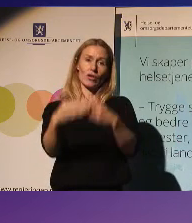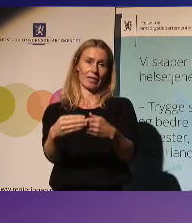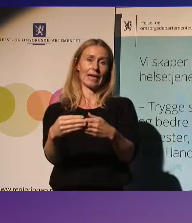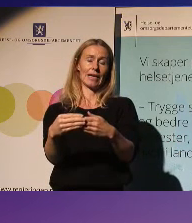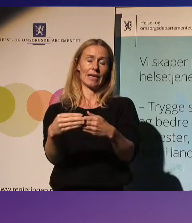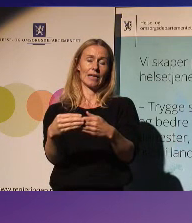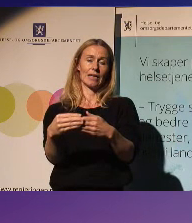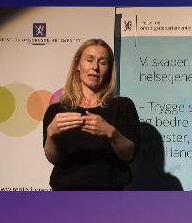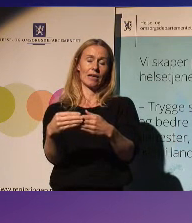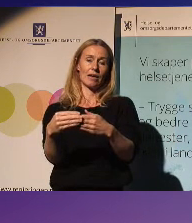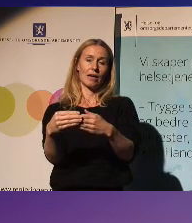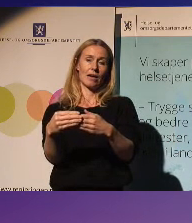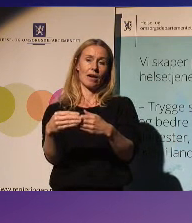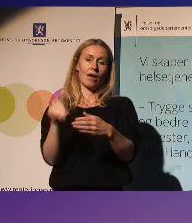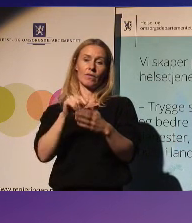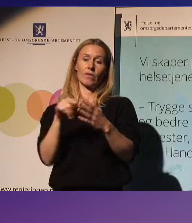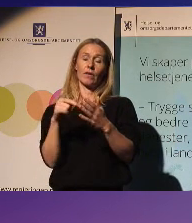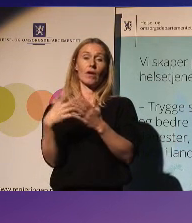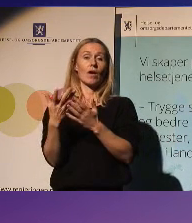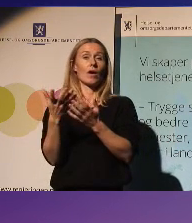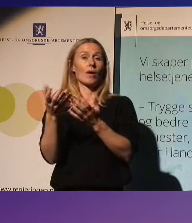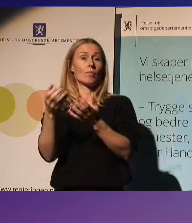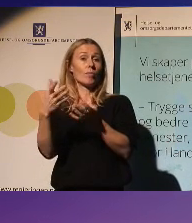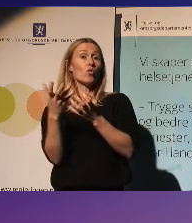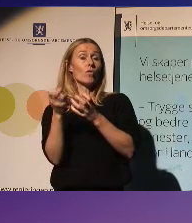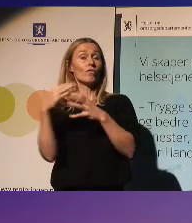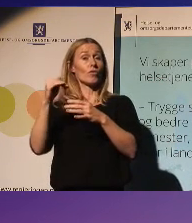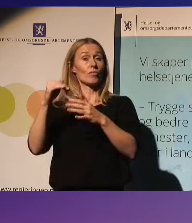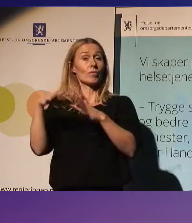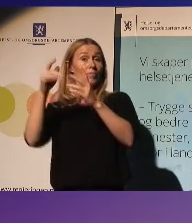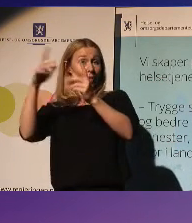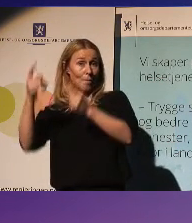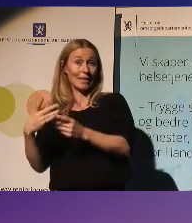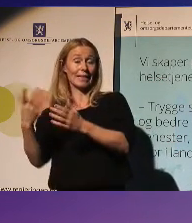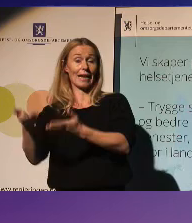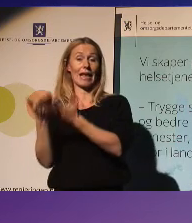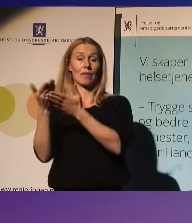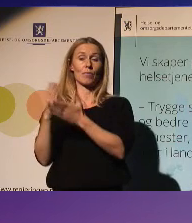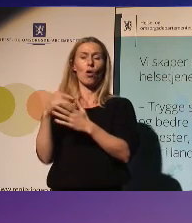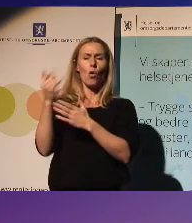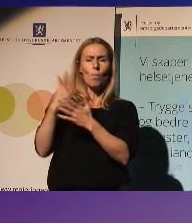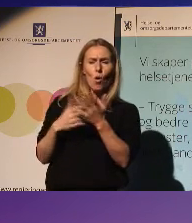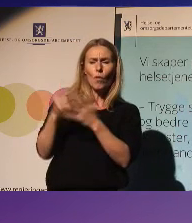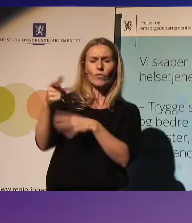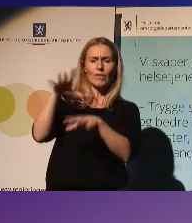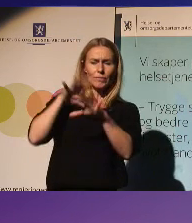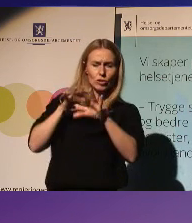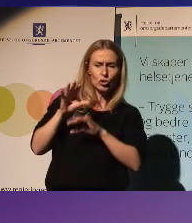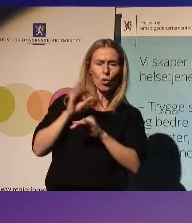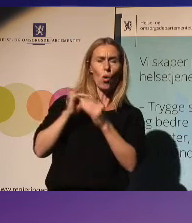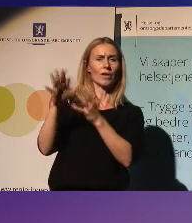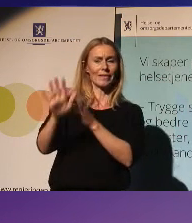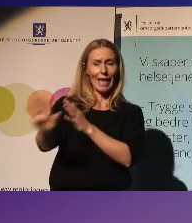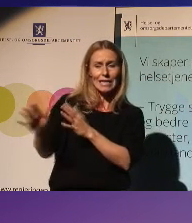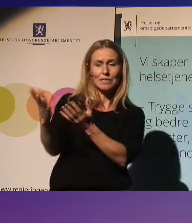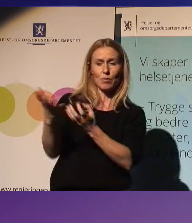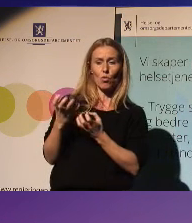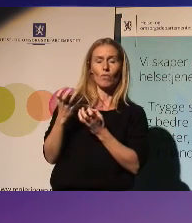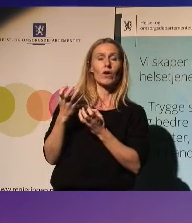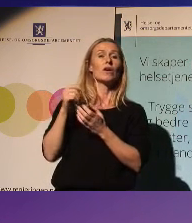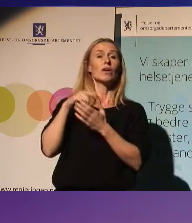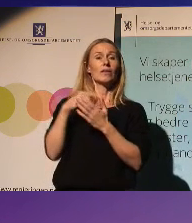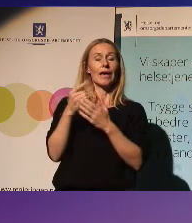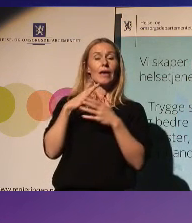de får behov for mer eller mindre hjelp. Og måten vi forstår behovet til innbyggerne på, fører til økte